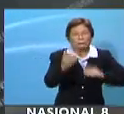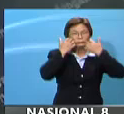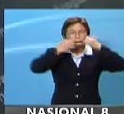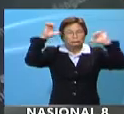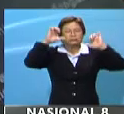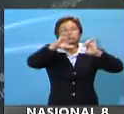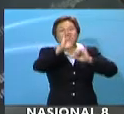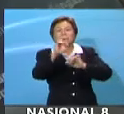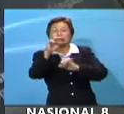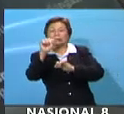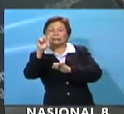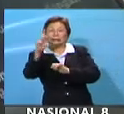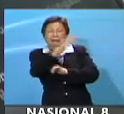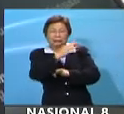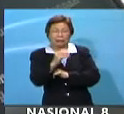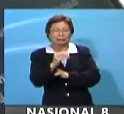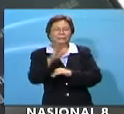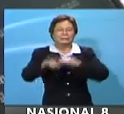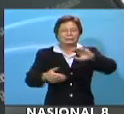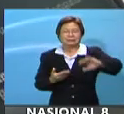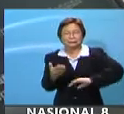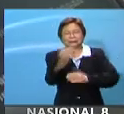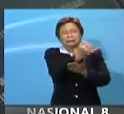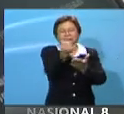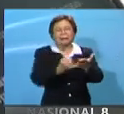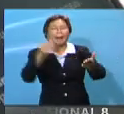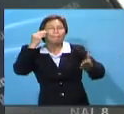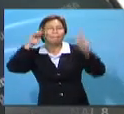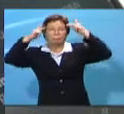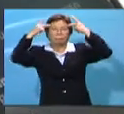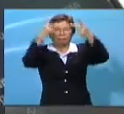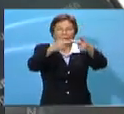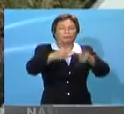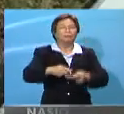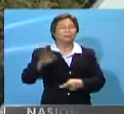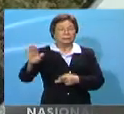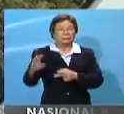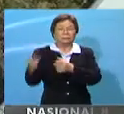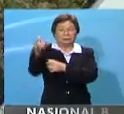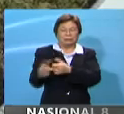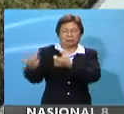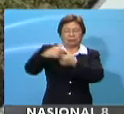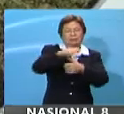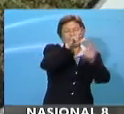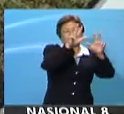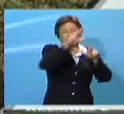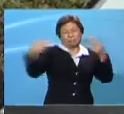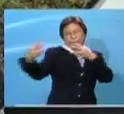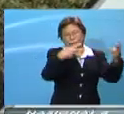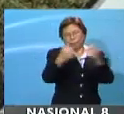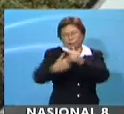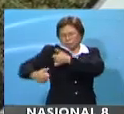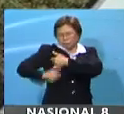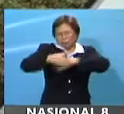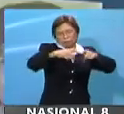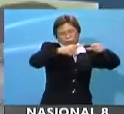cekak yang kini dinamakan sebagai Silat Seni Melayu Pahang. Pawang Nong terlibat dengan tiga peperangan bersama tentera